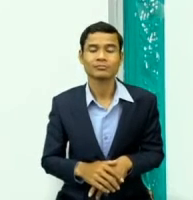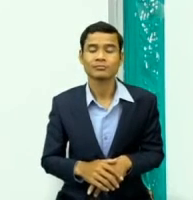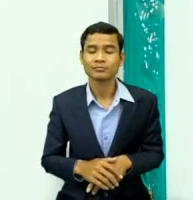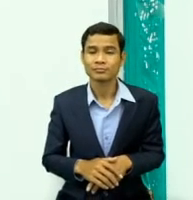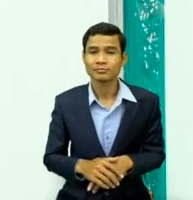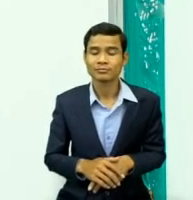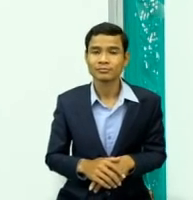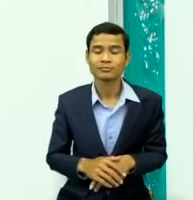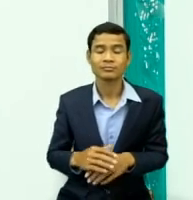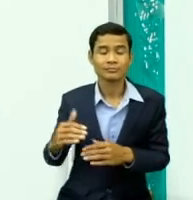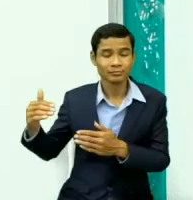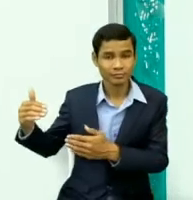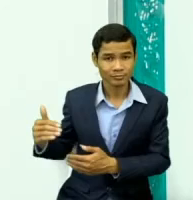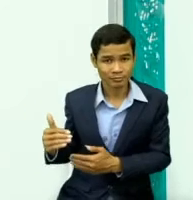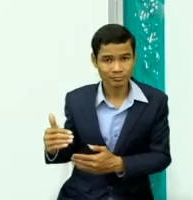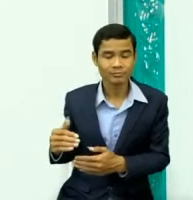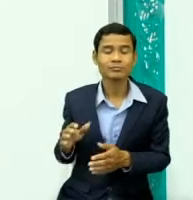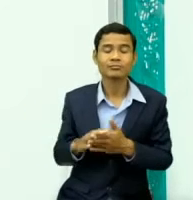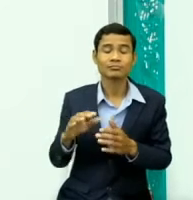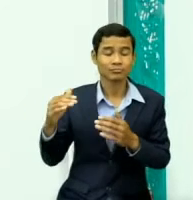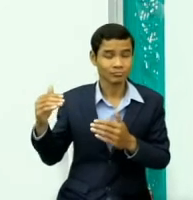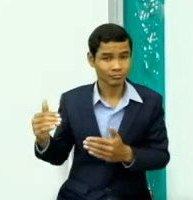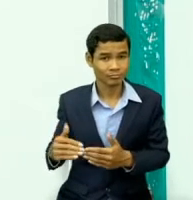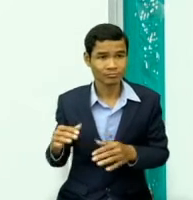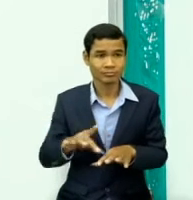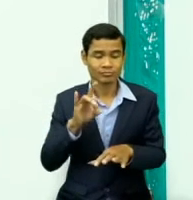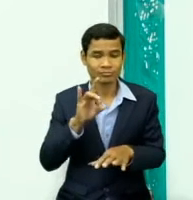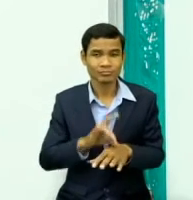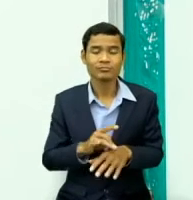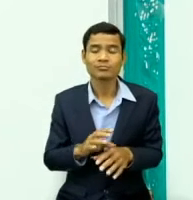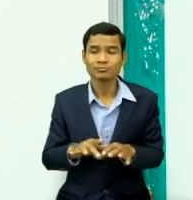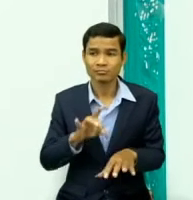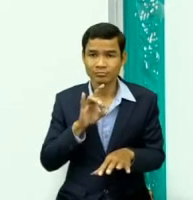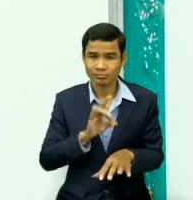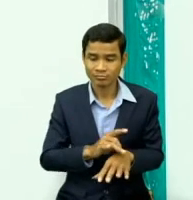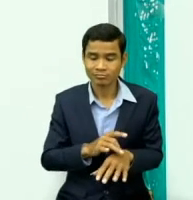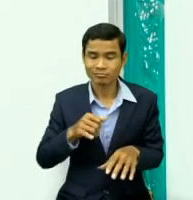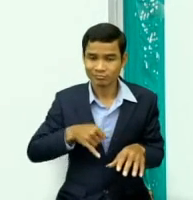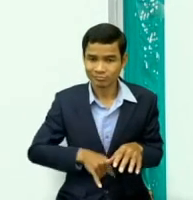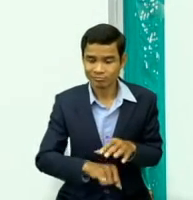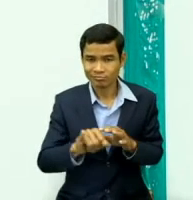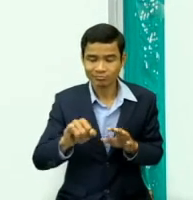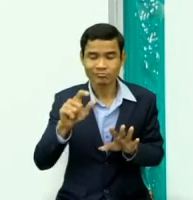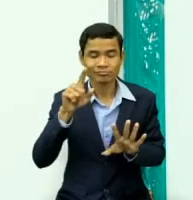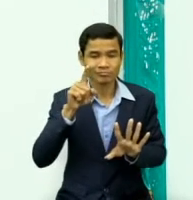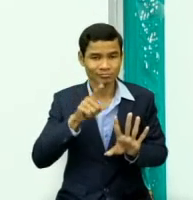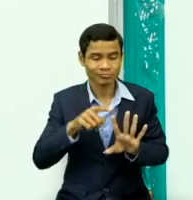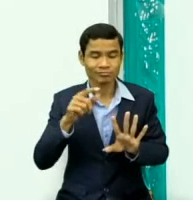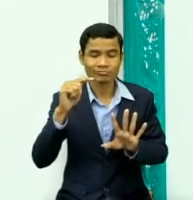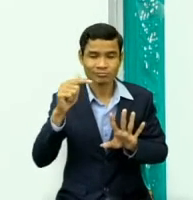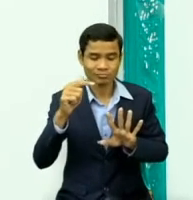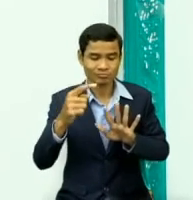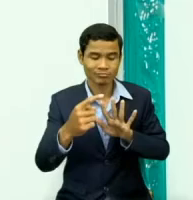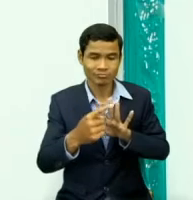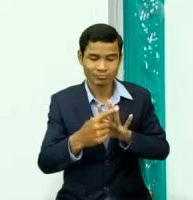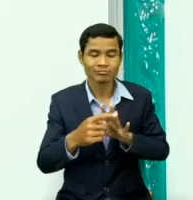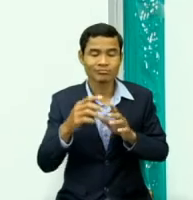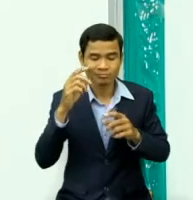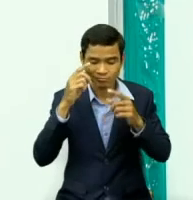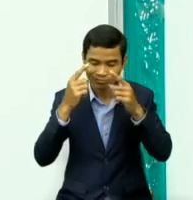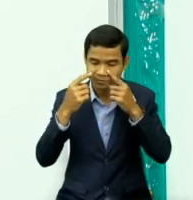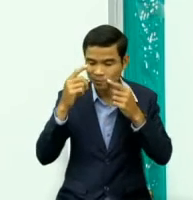chà con slide mở bé chơi ngồi dũng chơi nhà bơ chơi